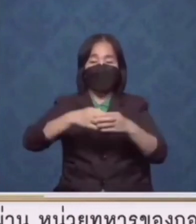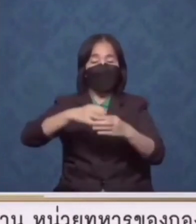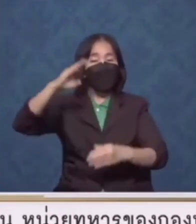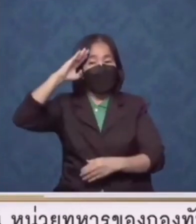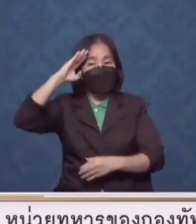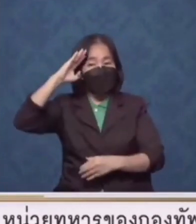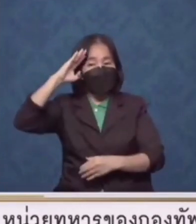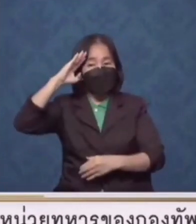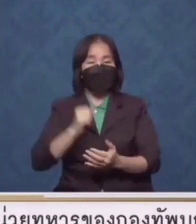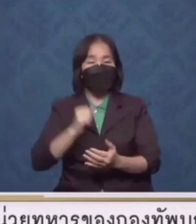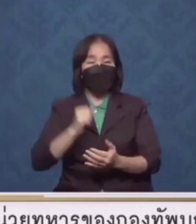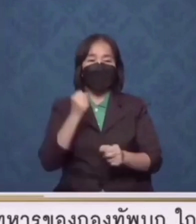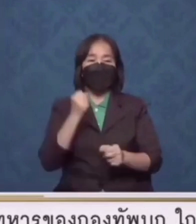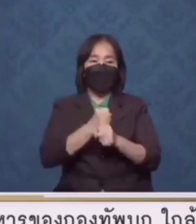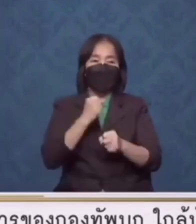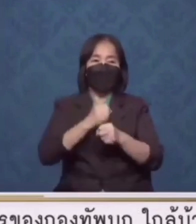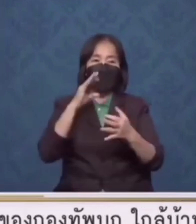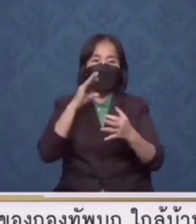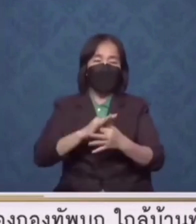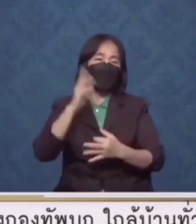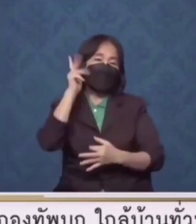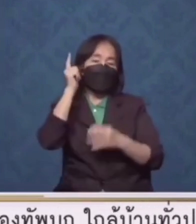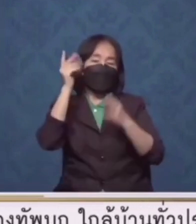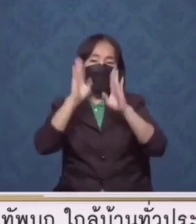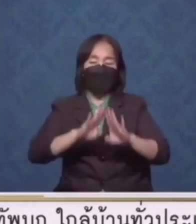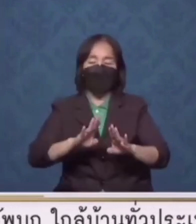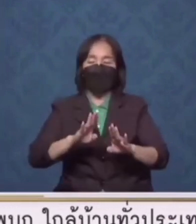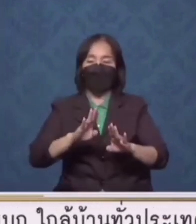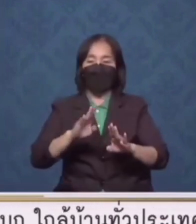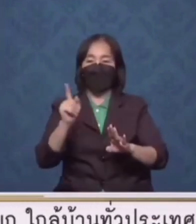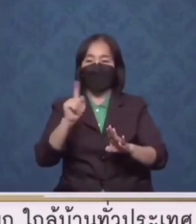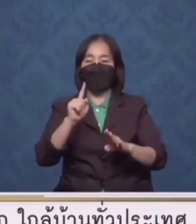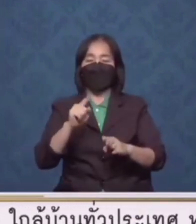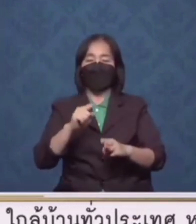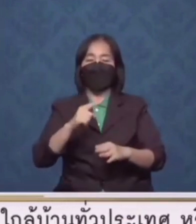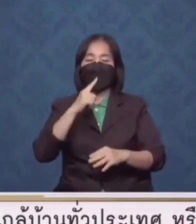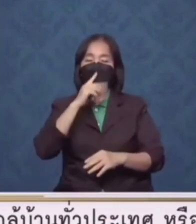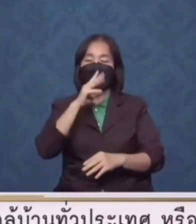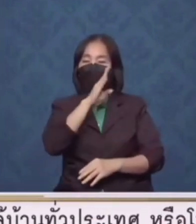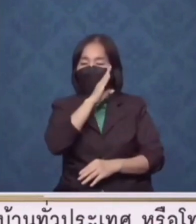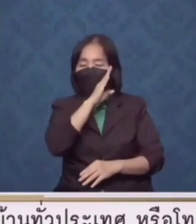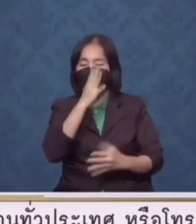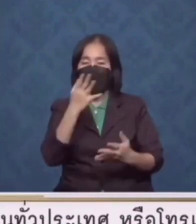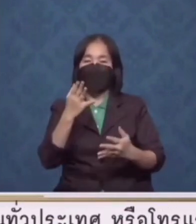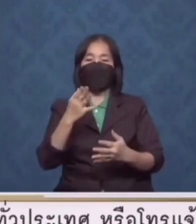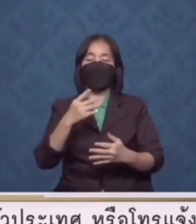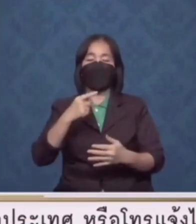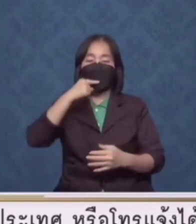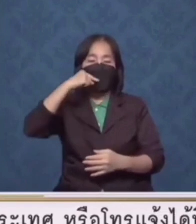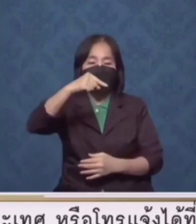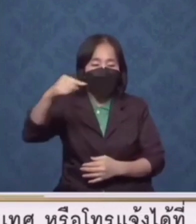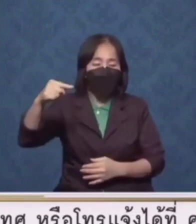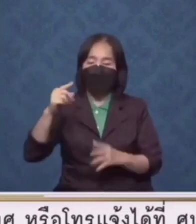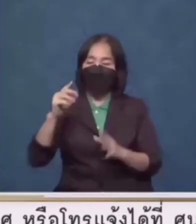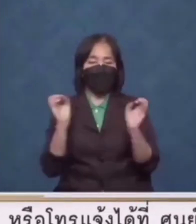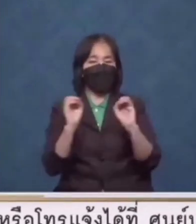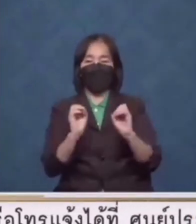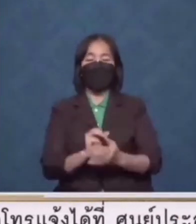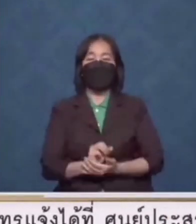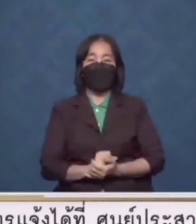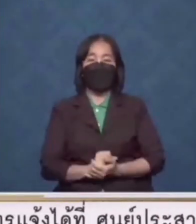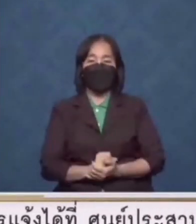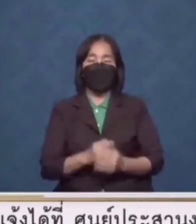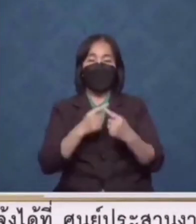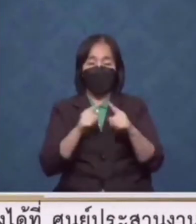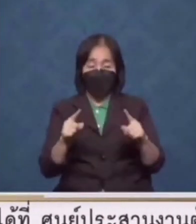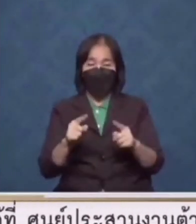ได้ไปปวัการข่าวสารลueนihn unsanat ที่ไป Brigz experimental successionทจะไปให้ Languageกับิเบancingแต่ท่ตามาชิ